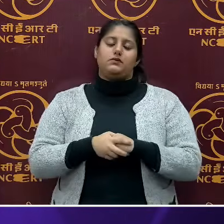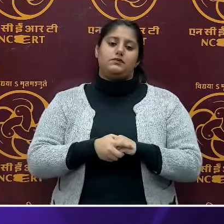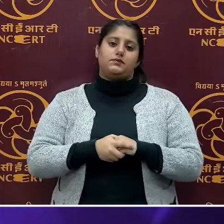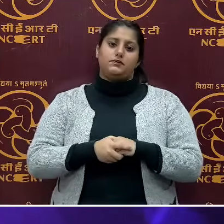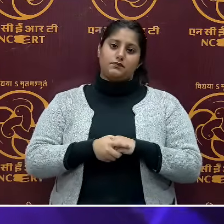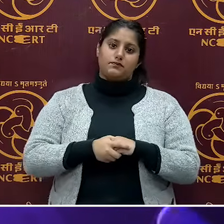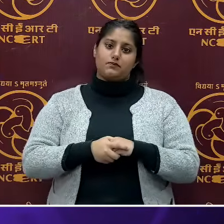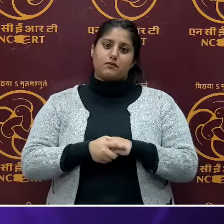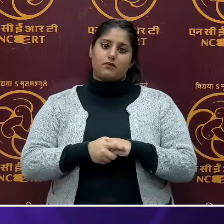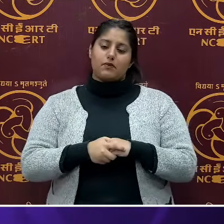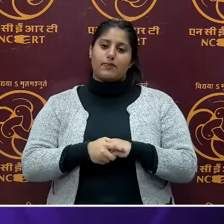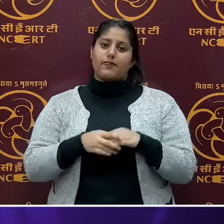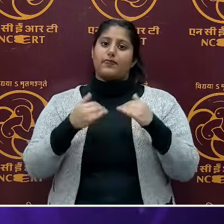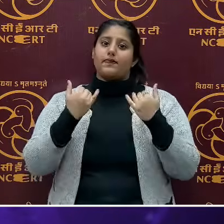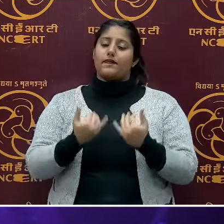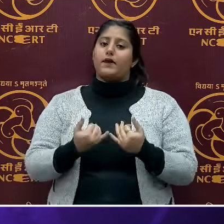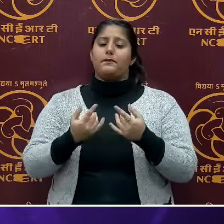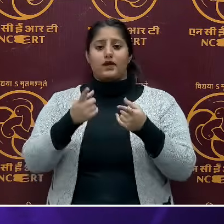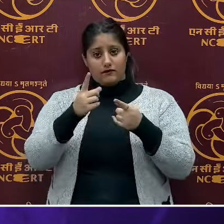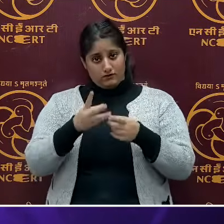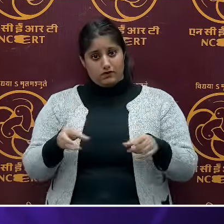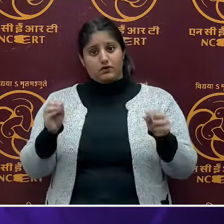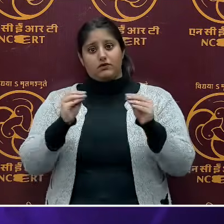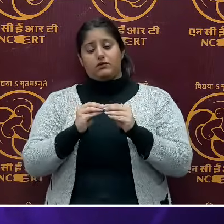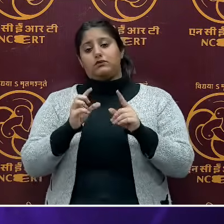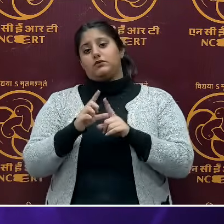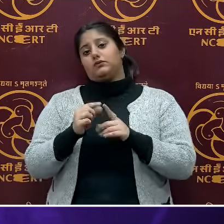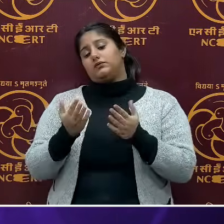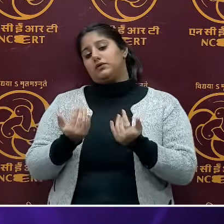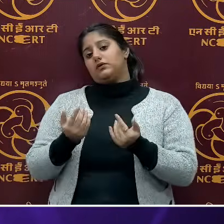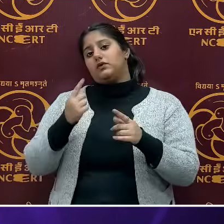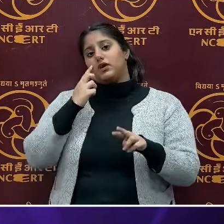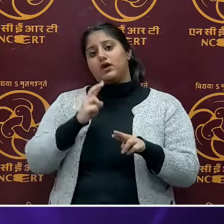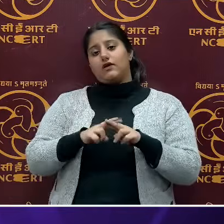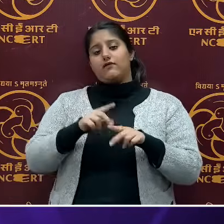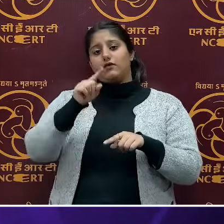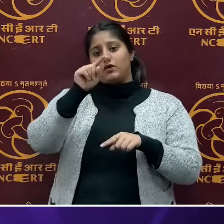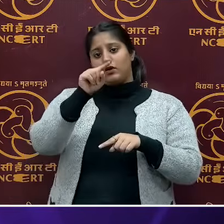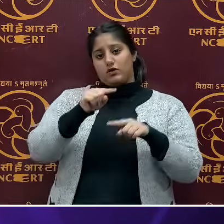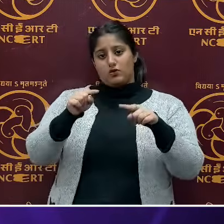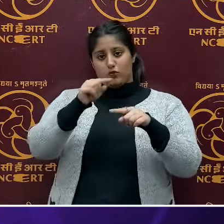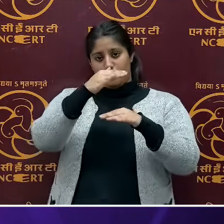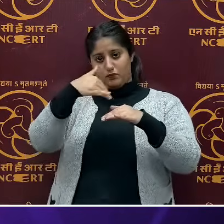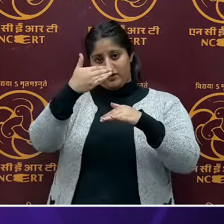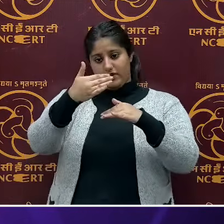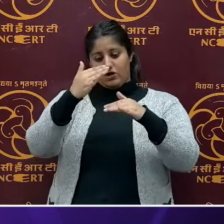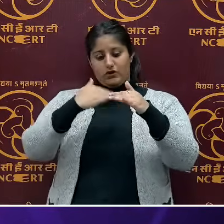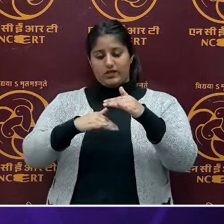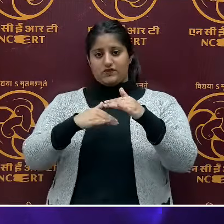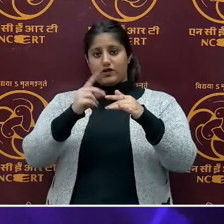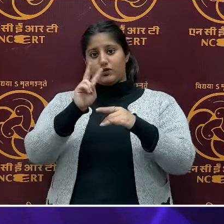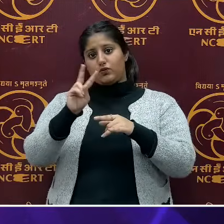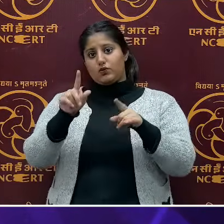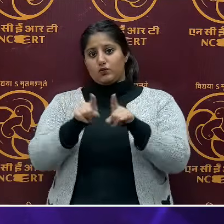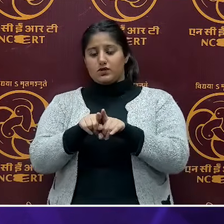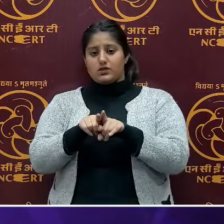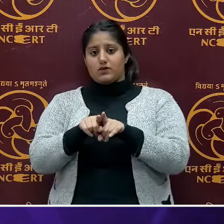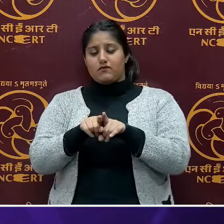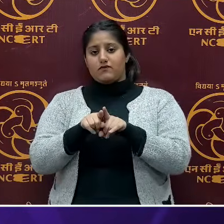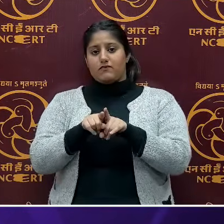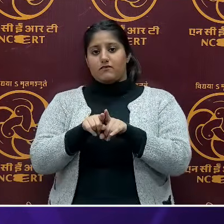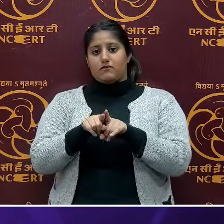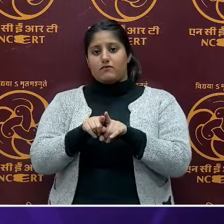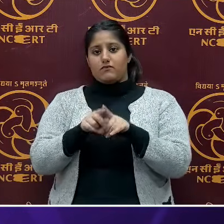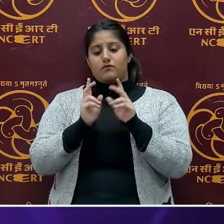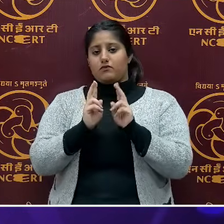Ji. Now it's also possible that numerator and denominator have any common factor. Suppose आपके पास